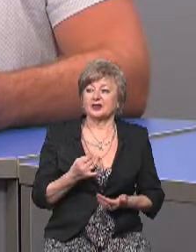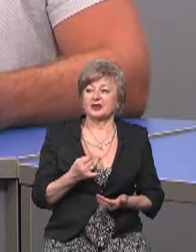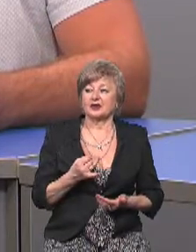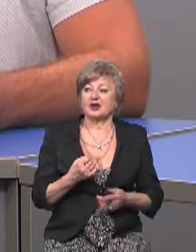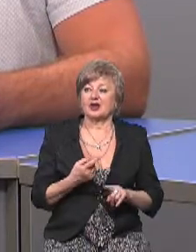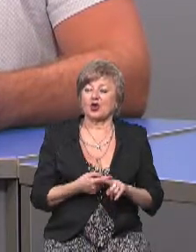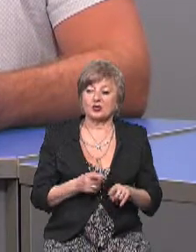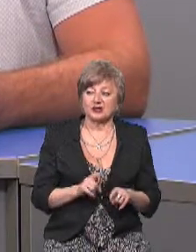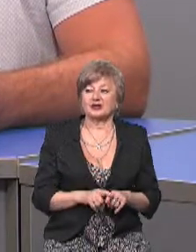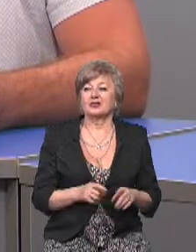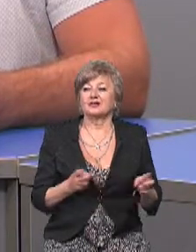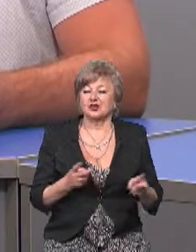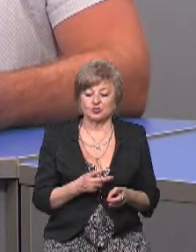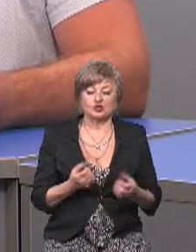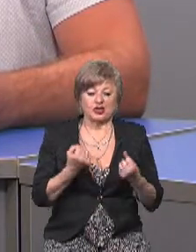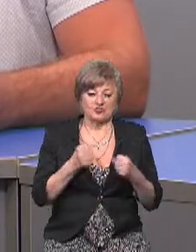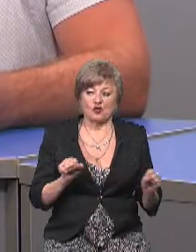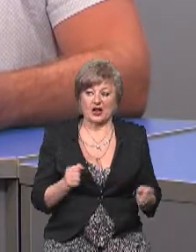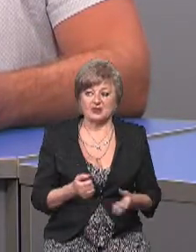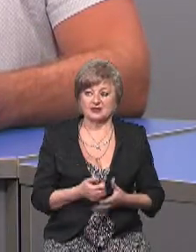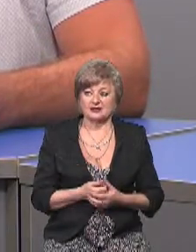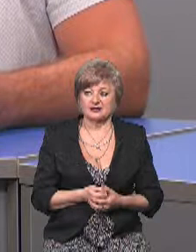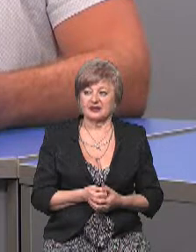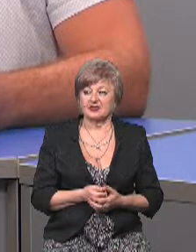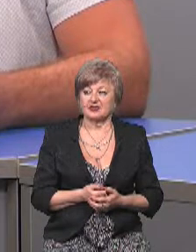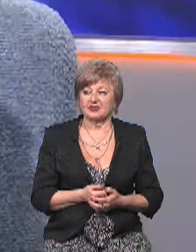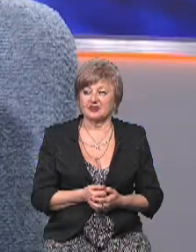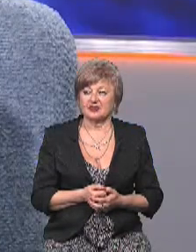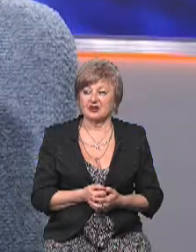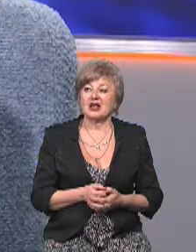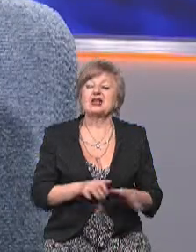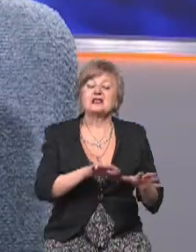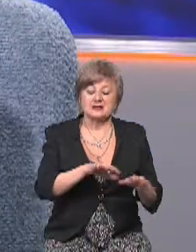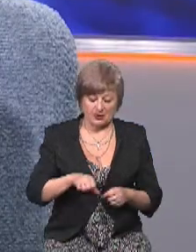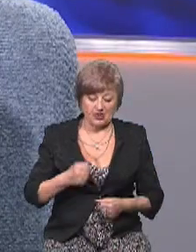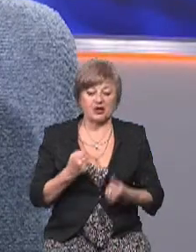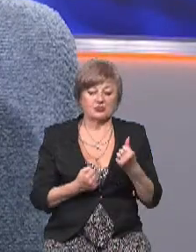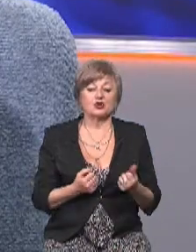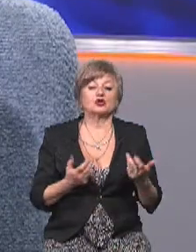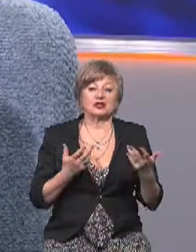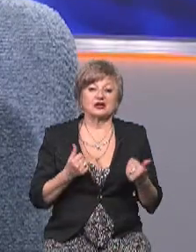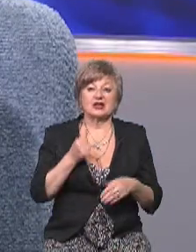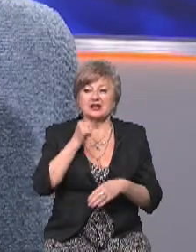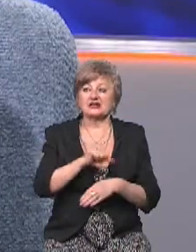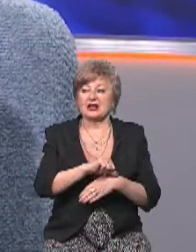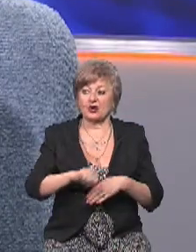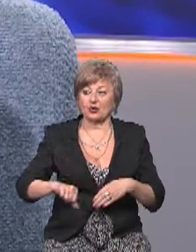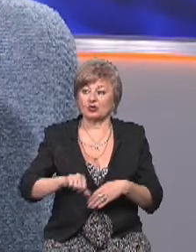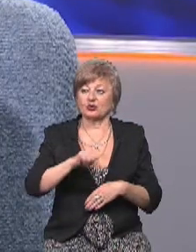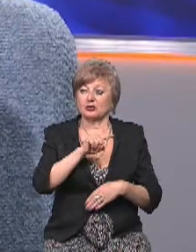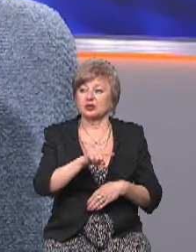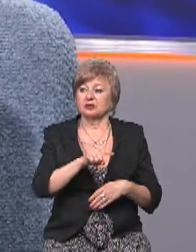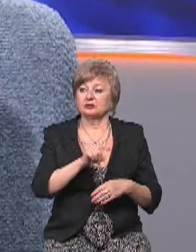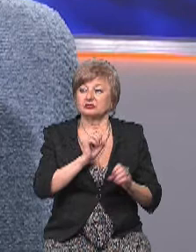від цього треба ізбавлятися. Тобто ви радите вивозити автівки за кордон і все, там